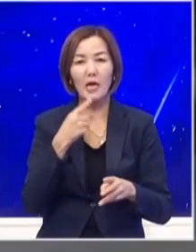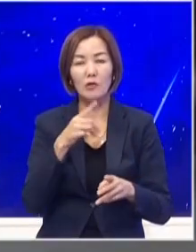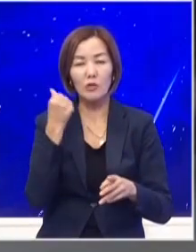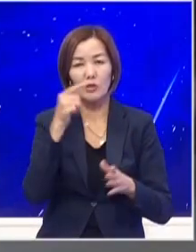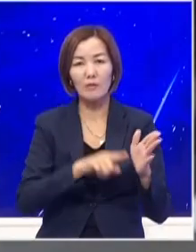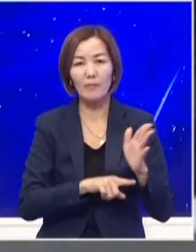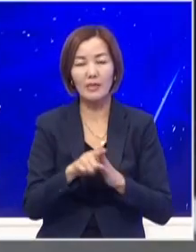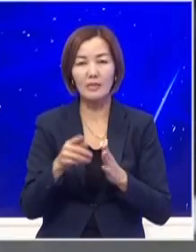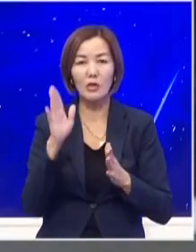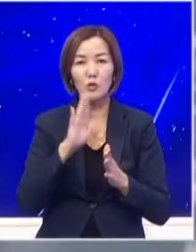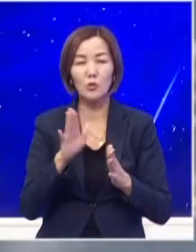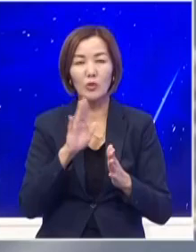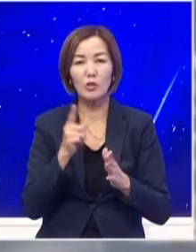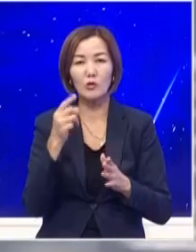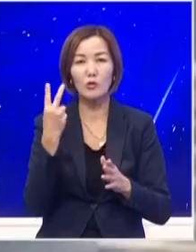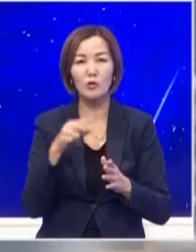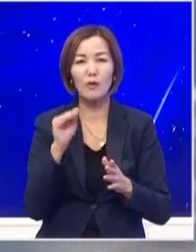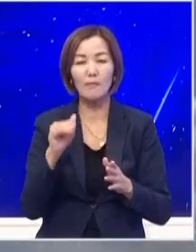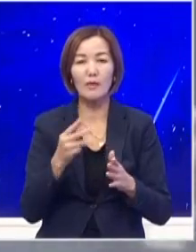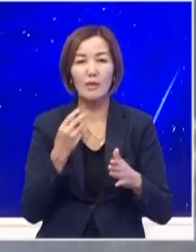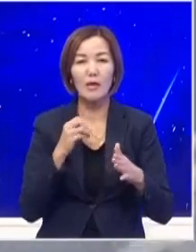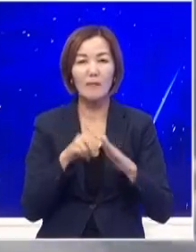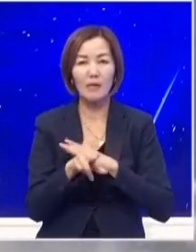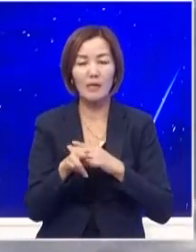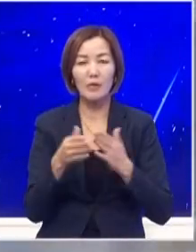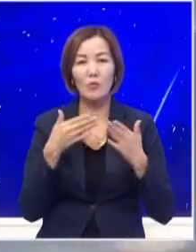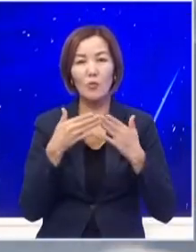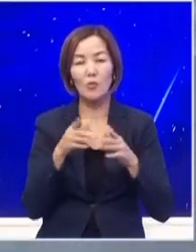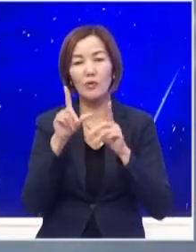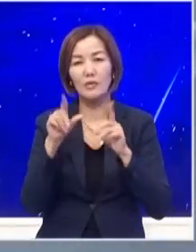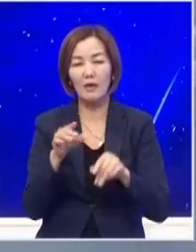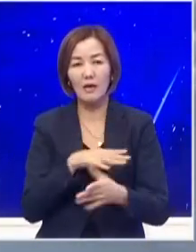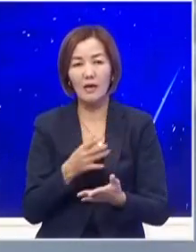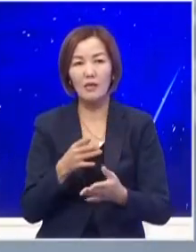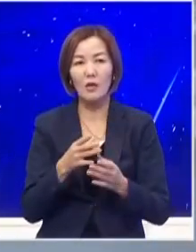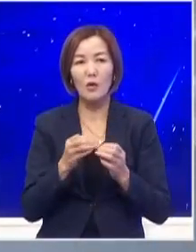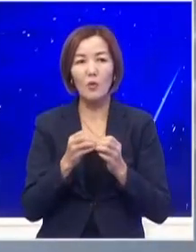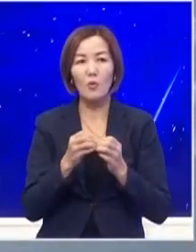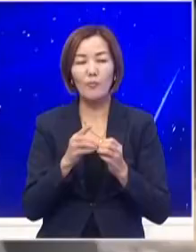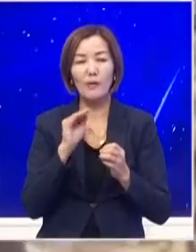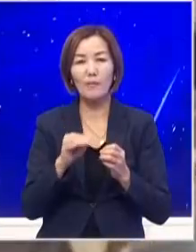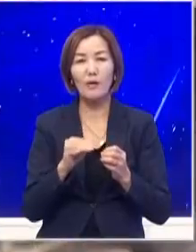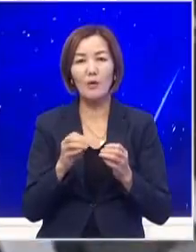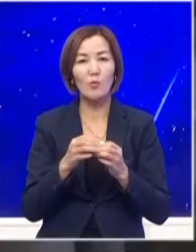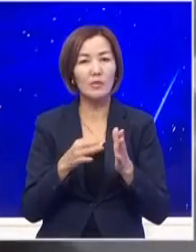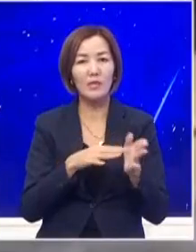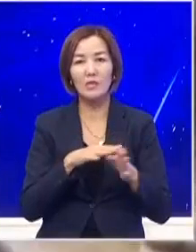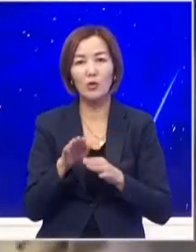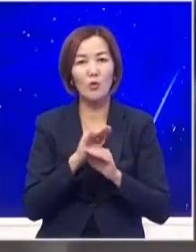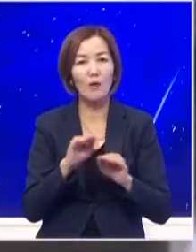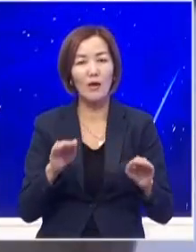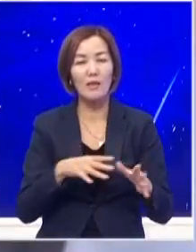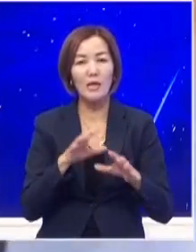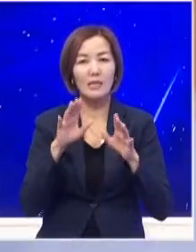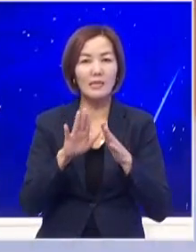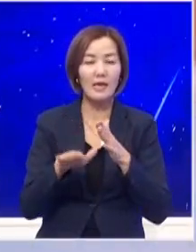Апеннинге теңіз арқылы 120 мыңнан астам мигрант қоныстанған, оның 11 мыңға жуығы кәмелетке толмағандар. Сәуірде үкімет заңсыз